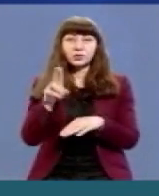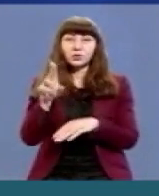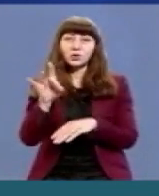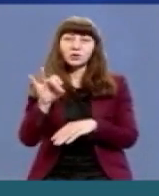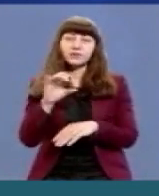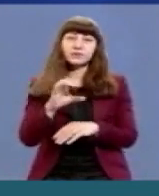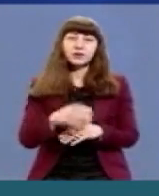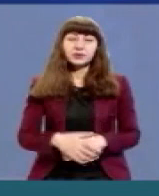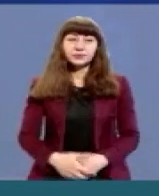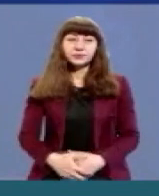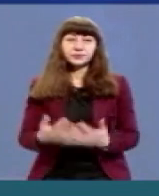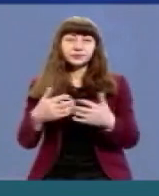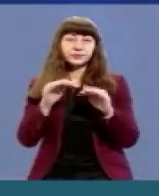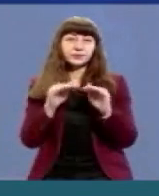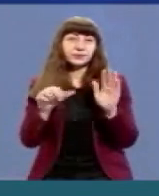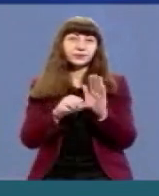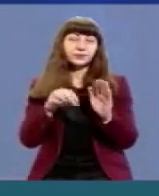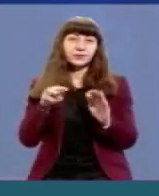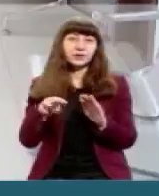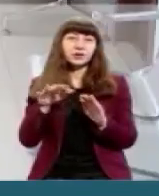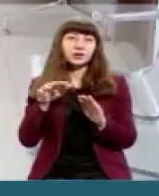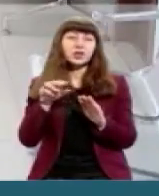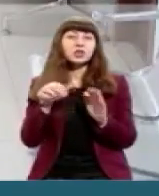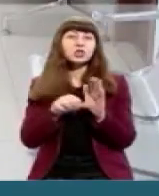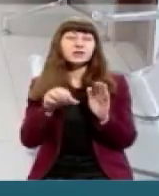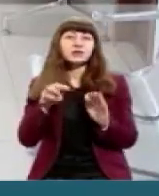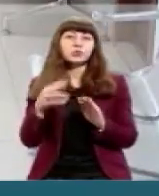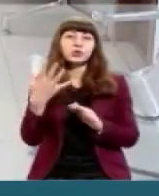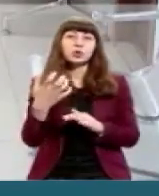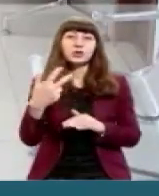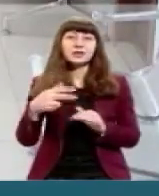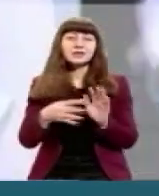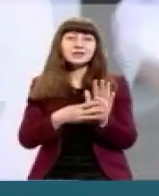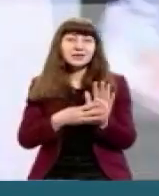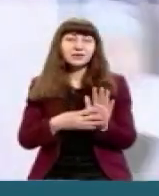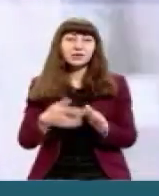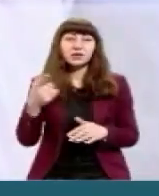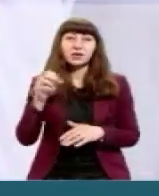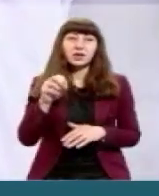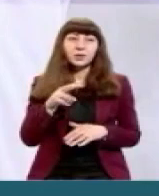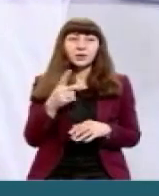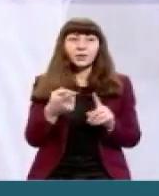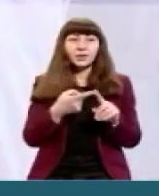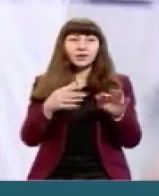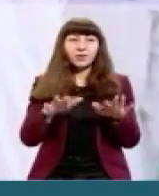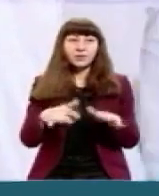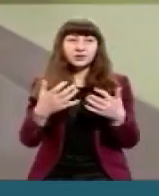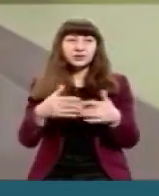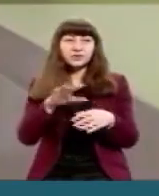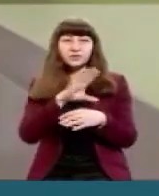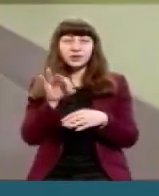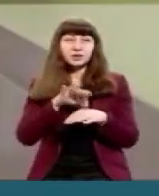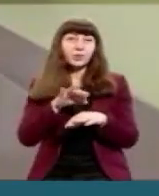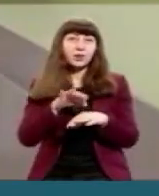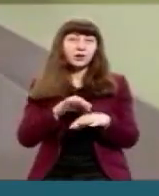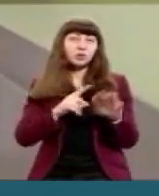COVID-19. В том числе среди детей 6539. По своей социальной значимости грипп находится на первом месте среди всех заболеваний.